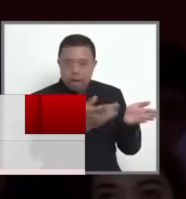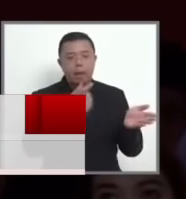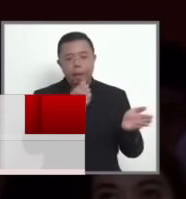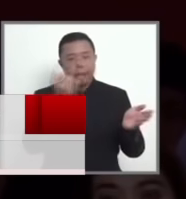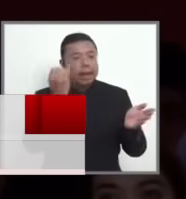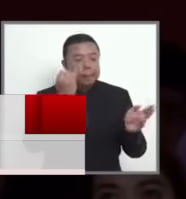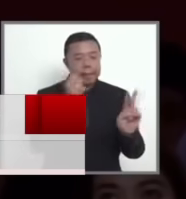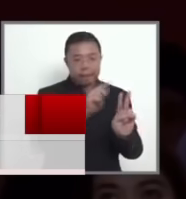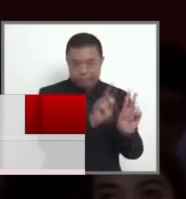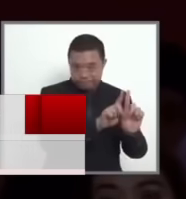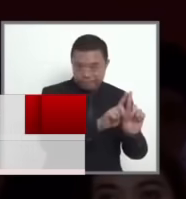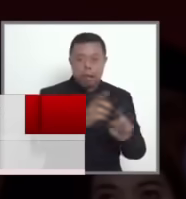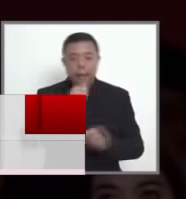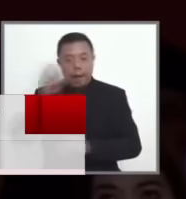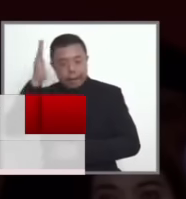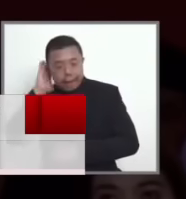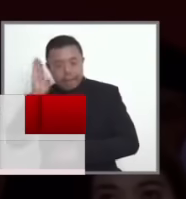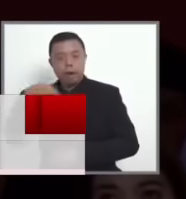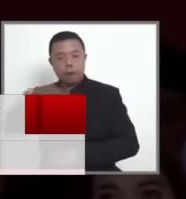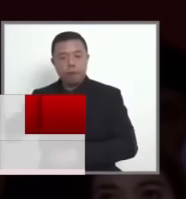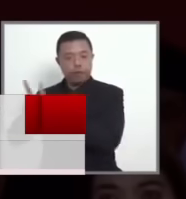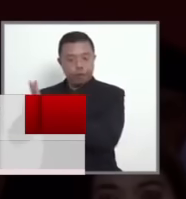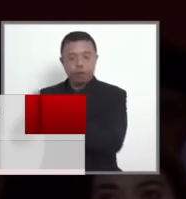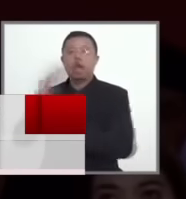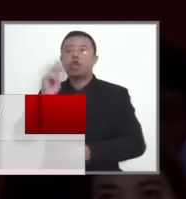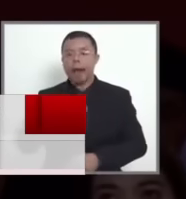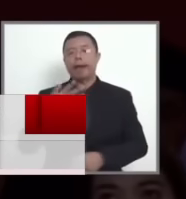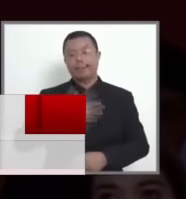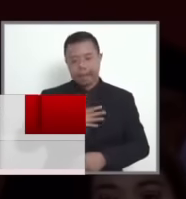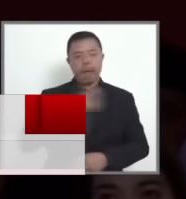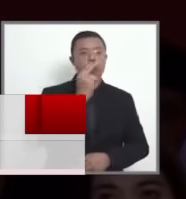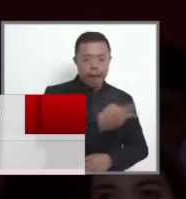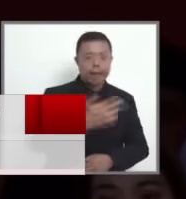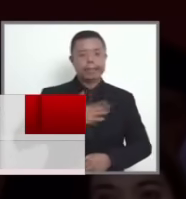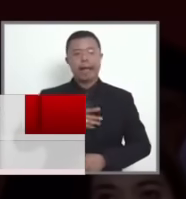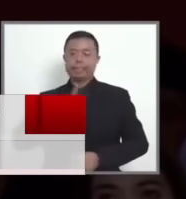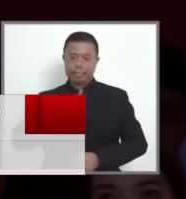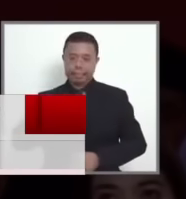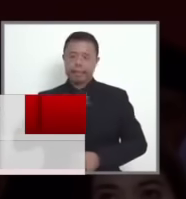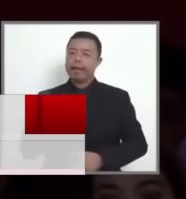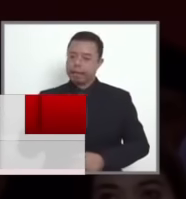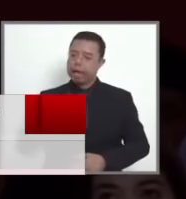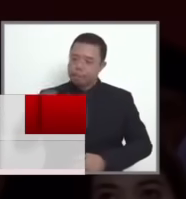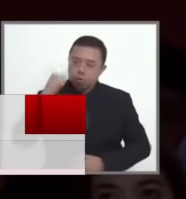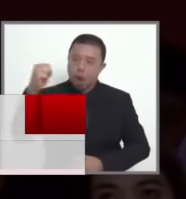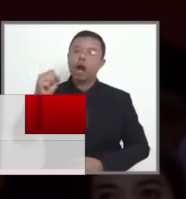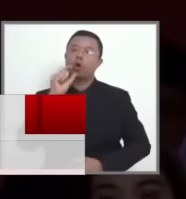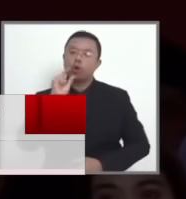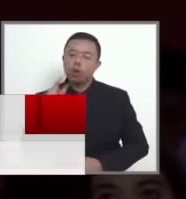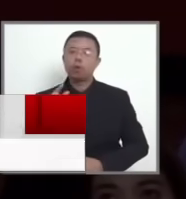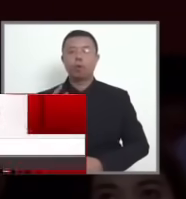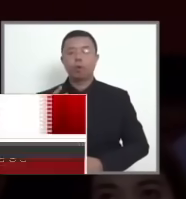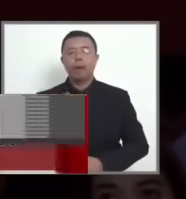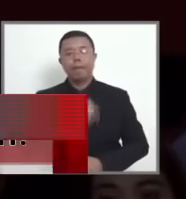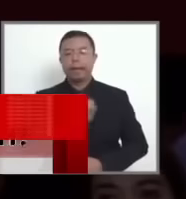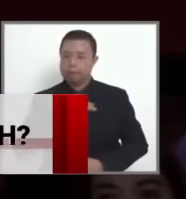Muhaimin, Pak Ganjar, Profesor Mahfud adalah saudara-saudara saya sendiri. Kita berjuang untuk